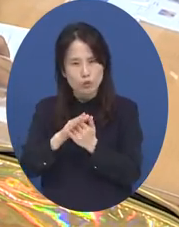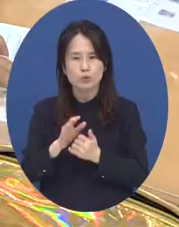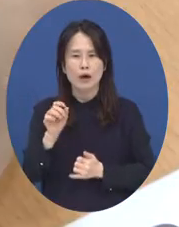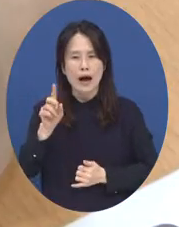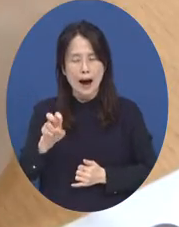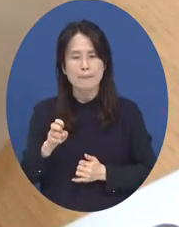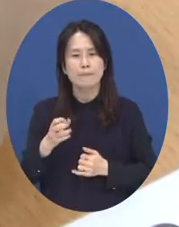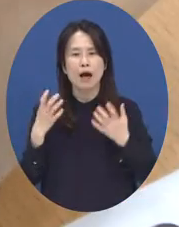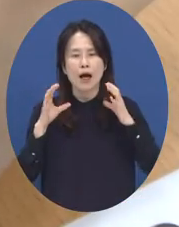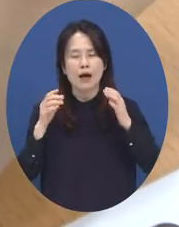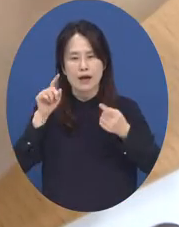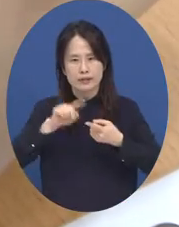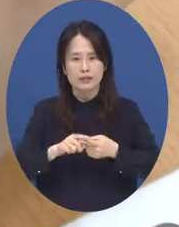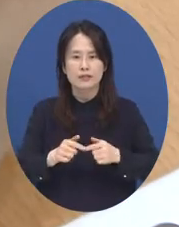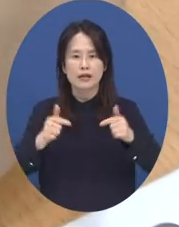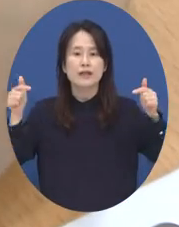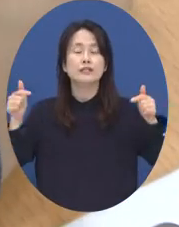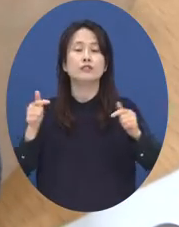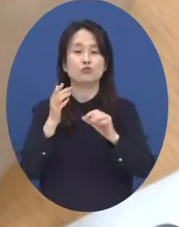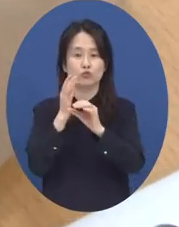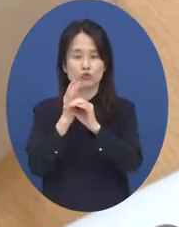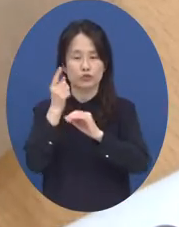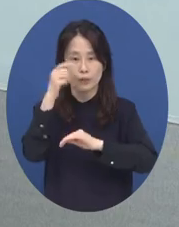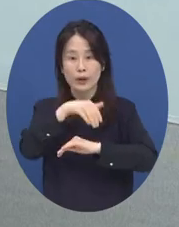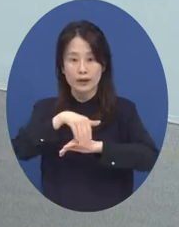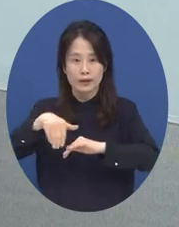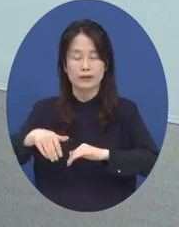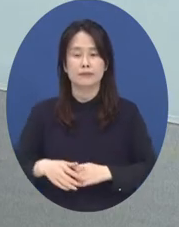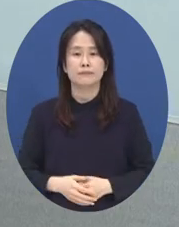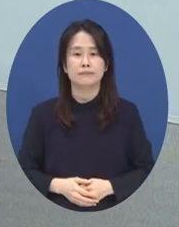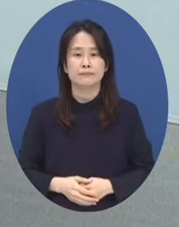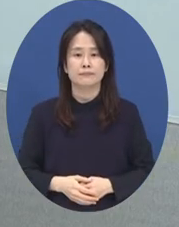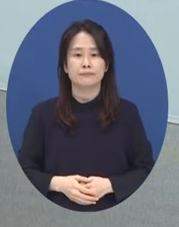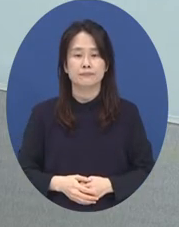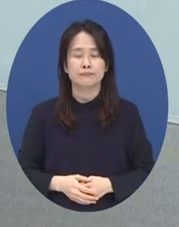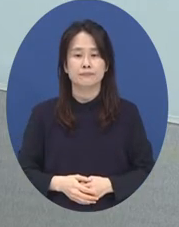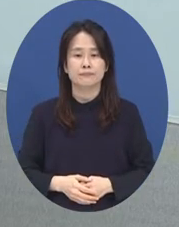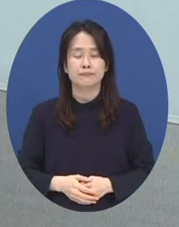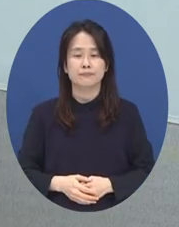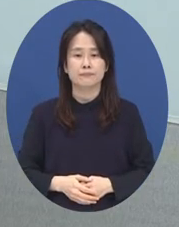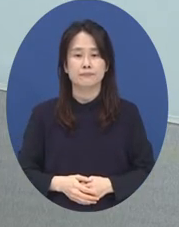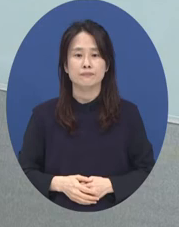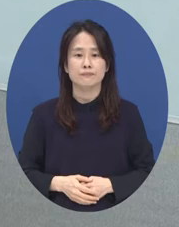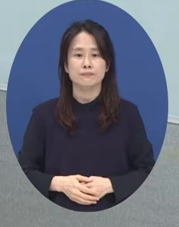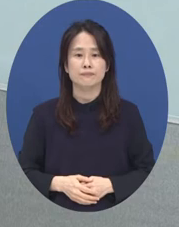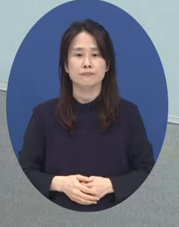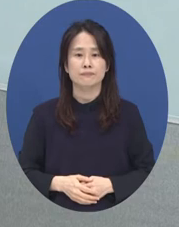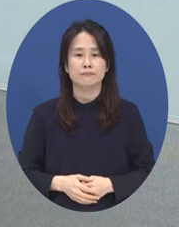환우 등으로 교육 대상을 확대하고 있습니다. 경기 주요 TV 최창순입니다.